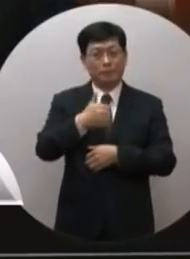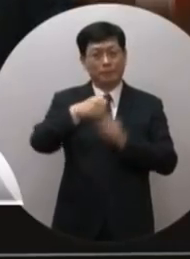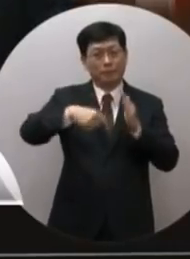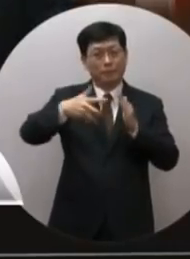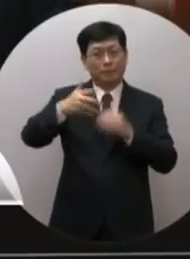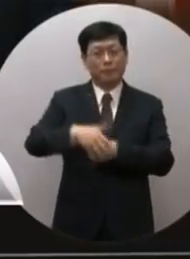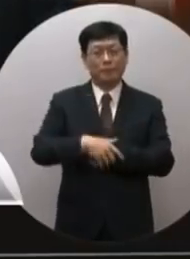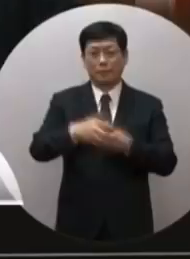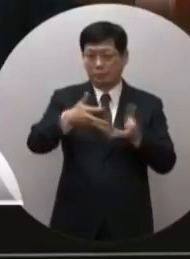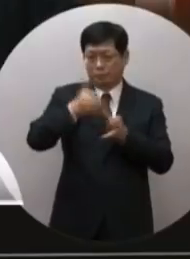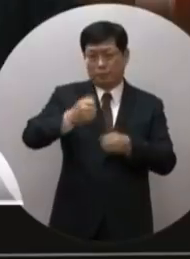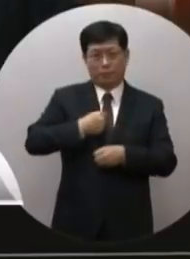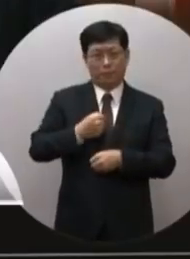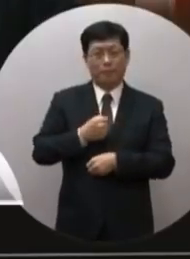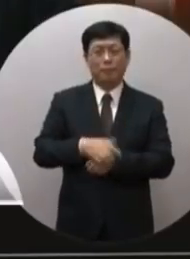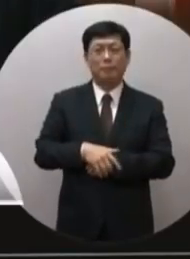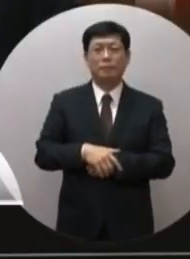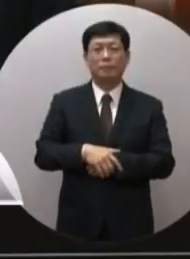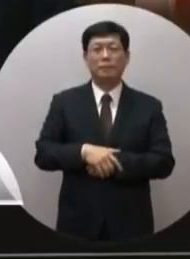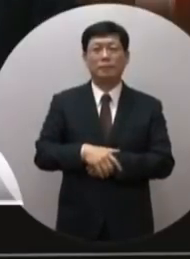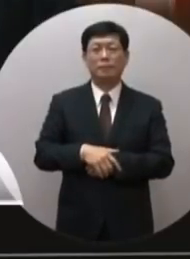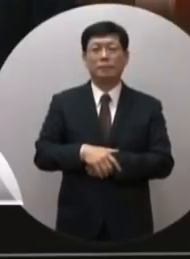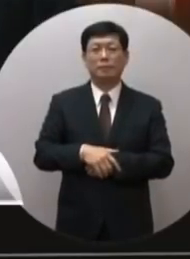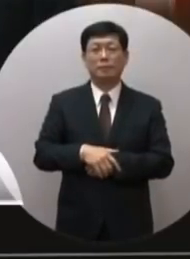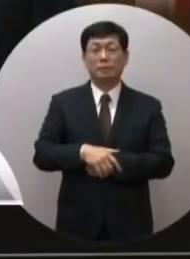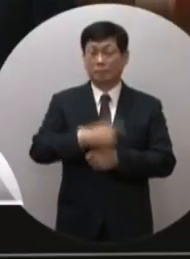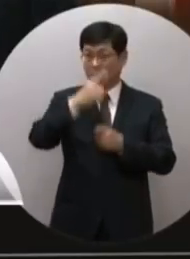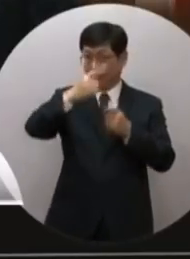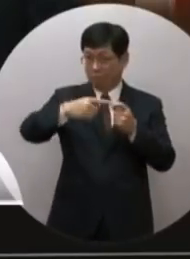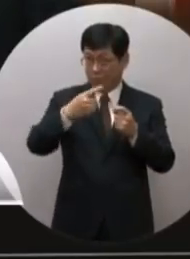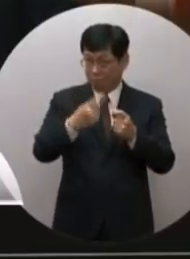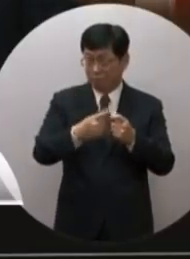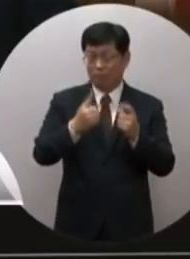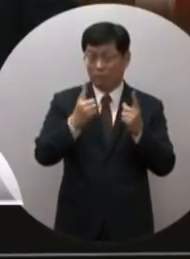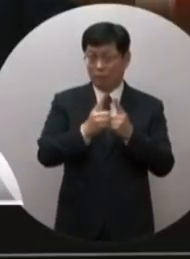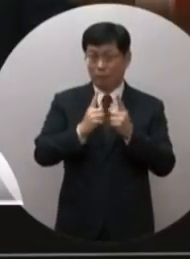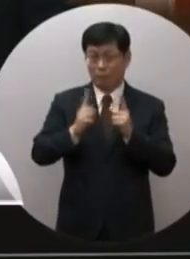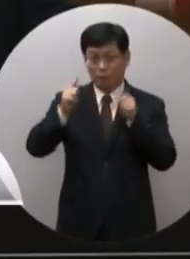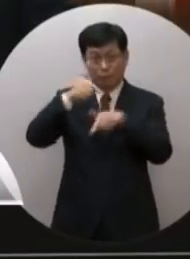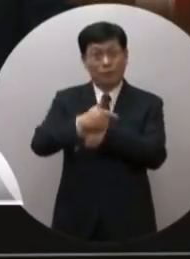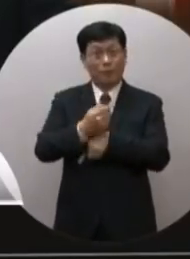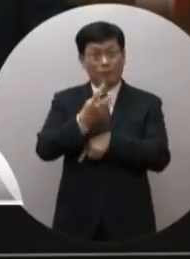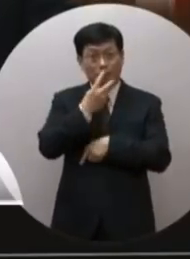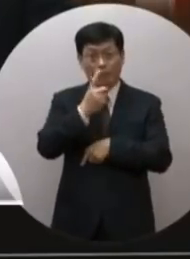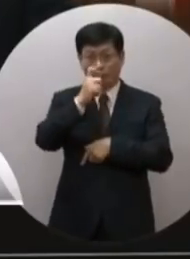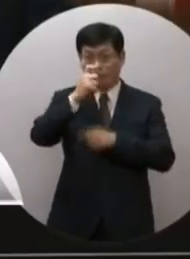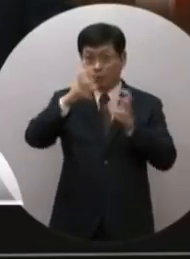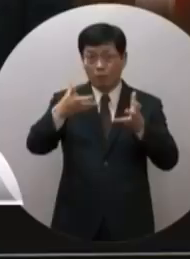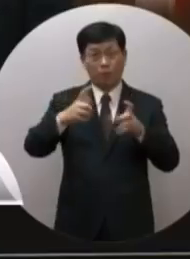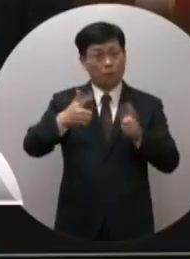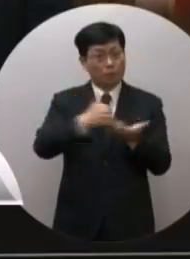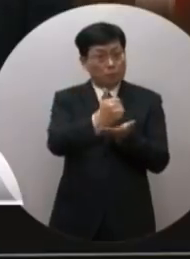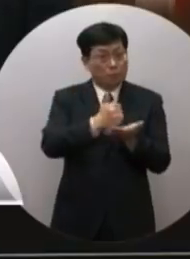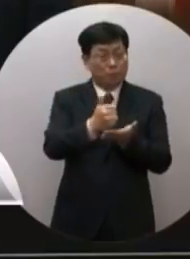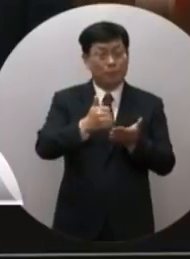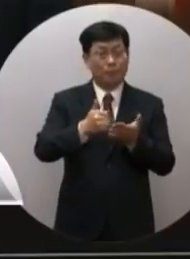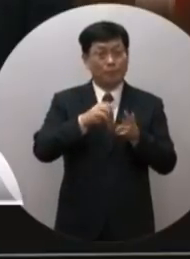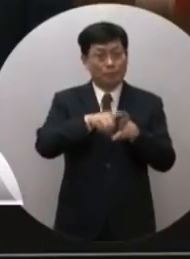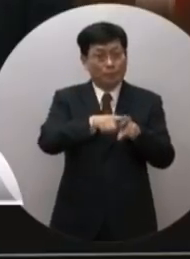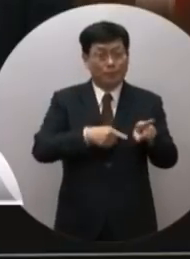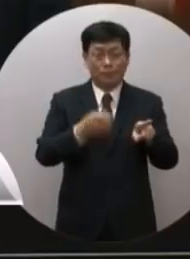院长。部长了解了没有？台湾一年对东南亚10国出超大概多少美